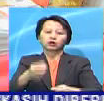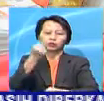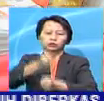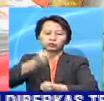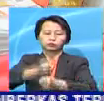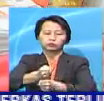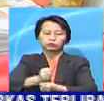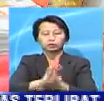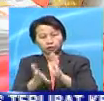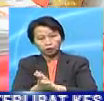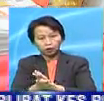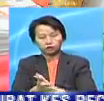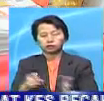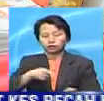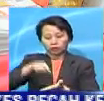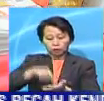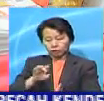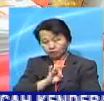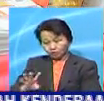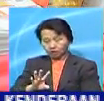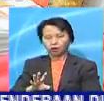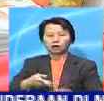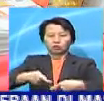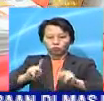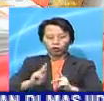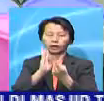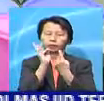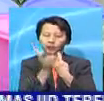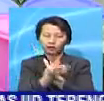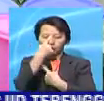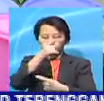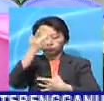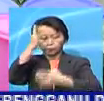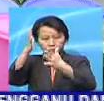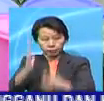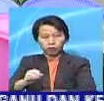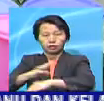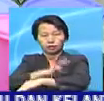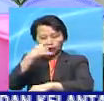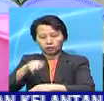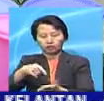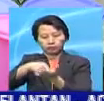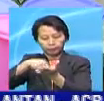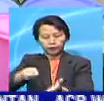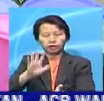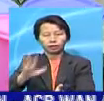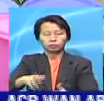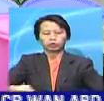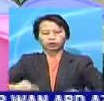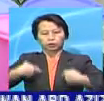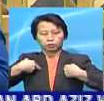pekerjaan. Justeru, ini adalah salah satu peluang kebajikan kepada pesakit kanser untuk membiayai